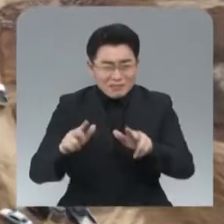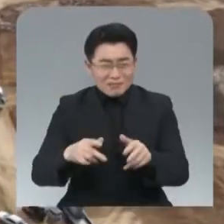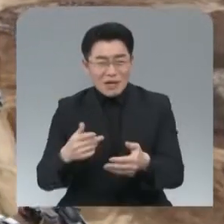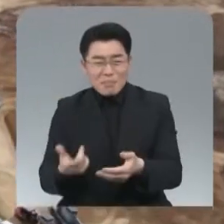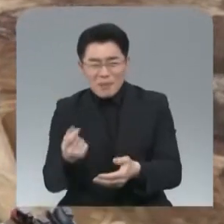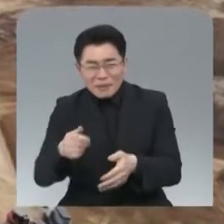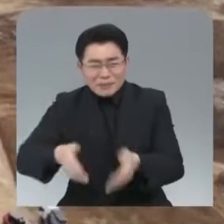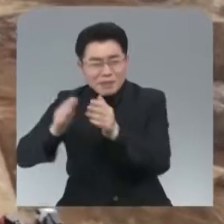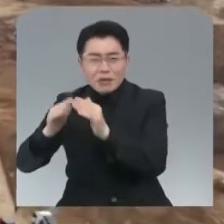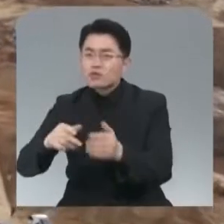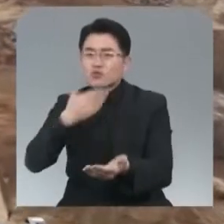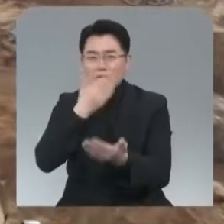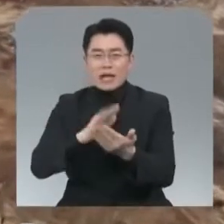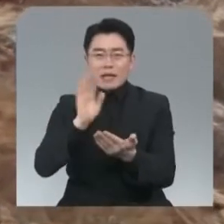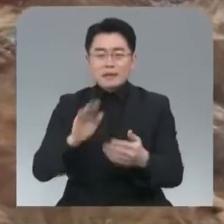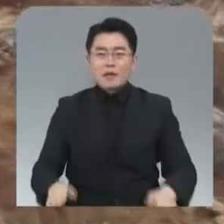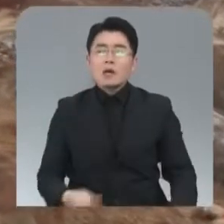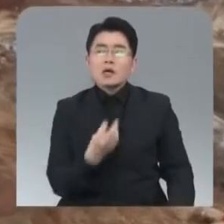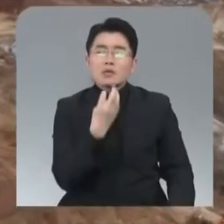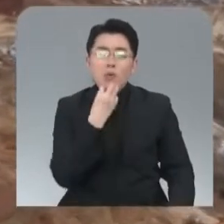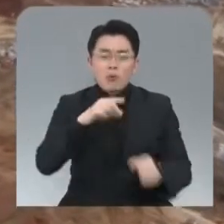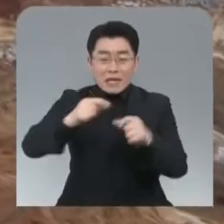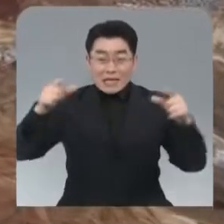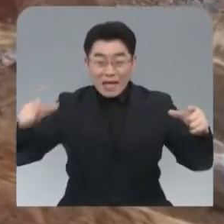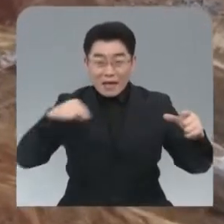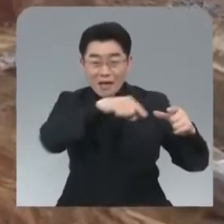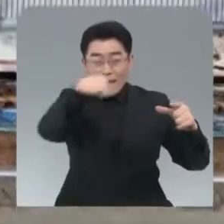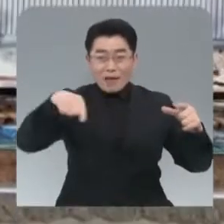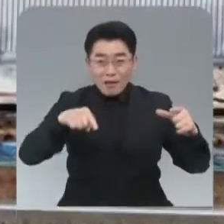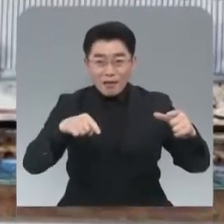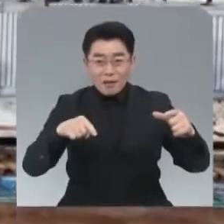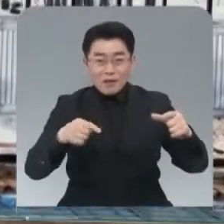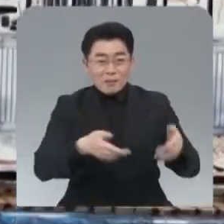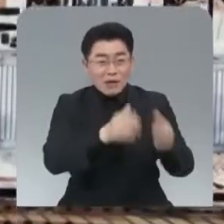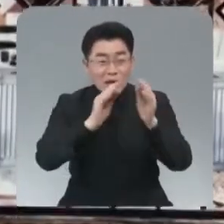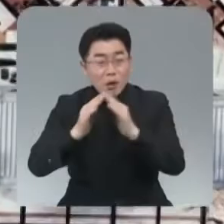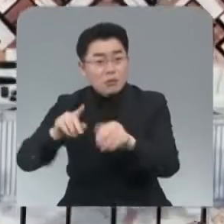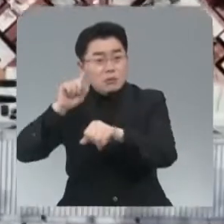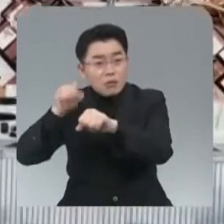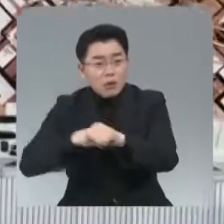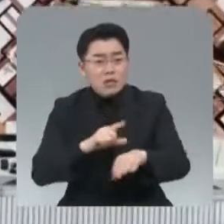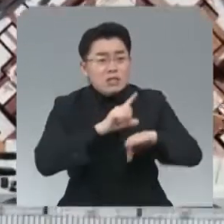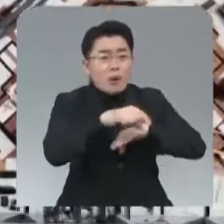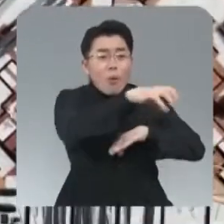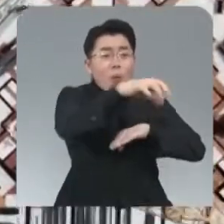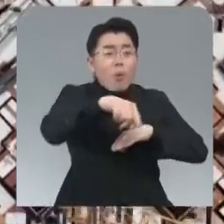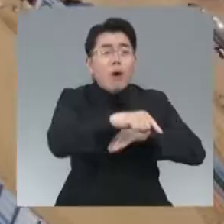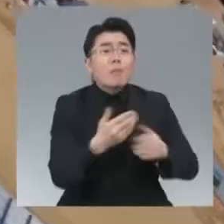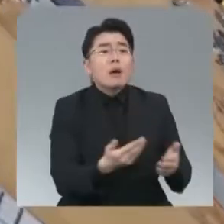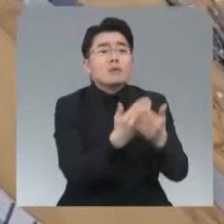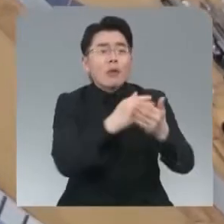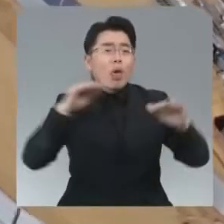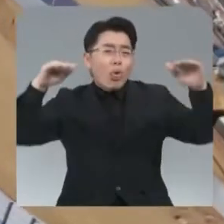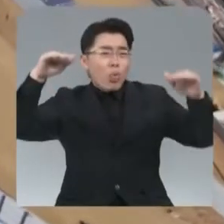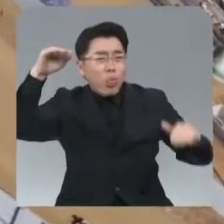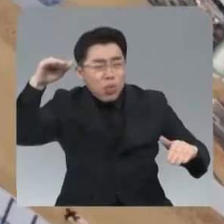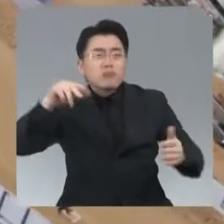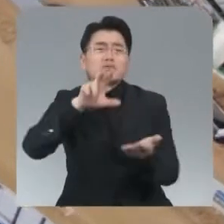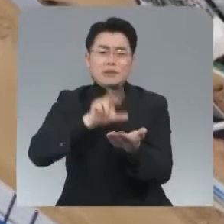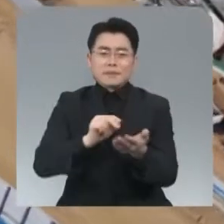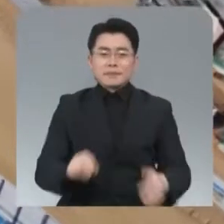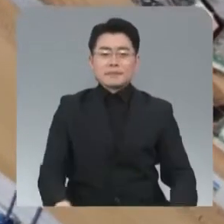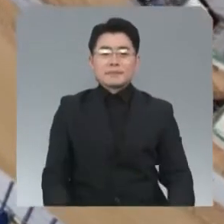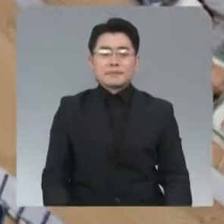또 수도권의 공급 계획이 집중돼 국토 균형 발전 방향과 역행한다고 진단했습니다. KBS 뉴스